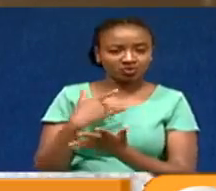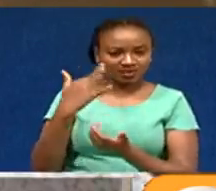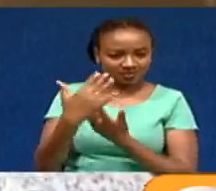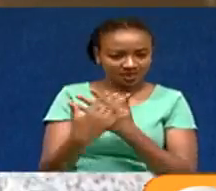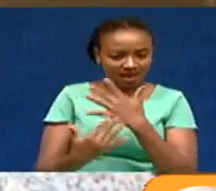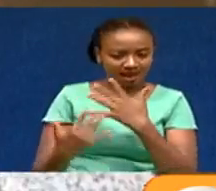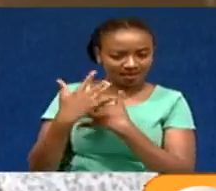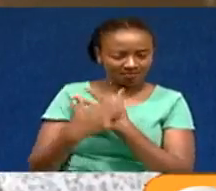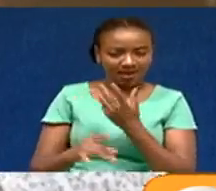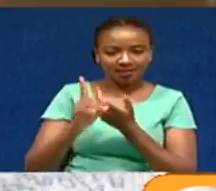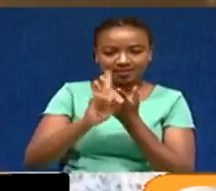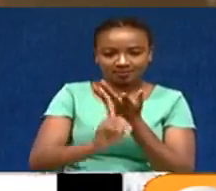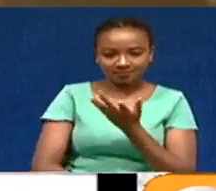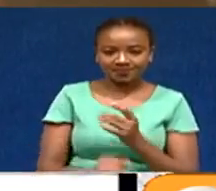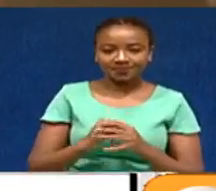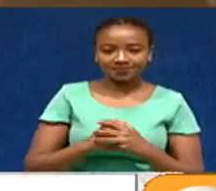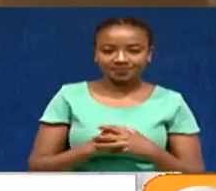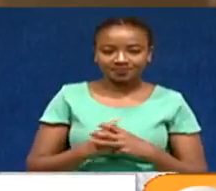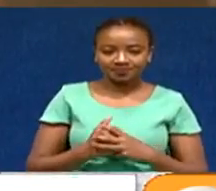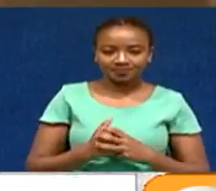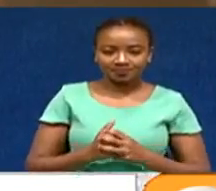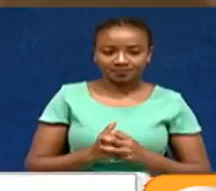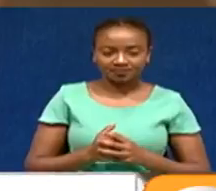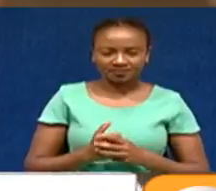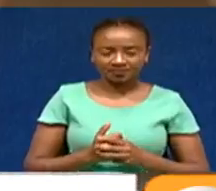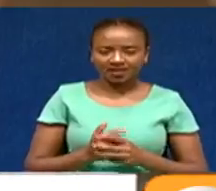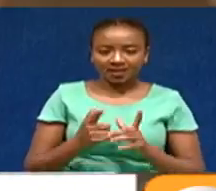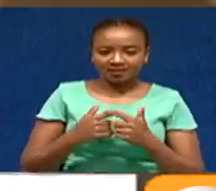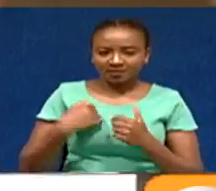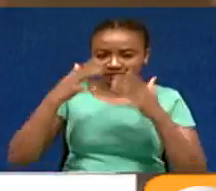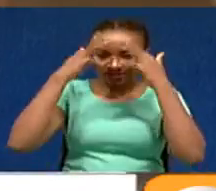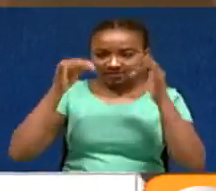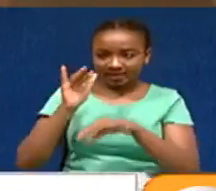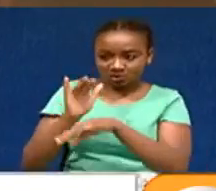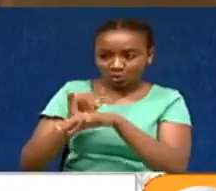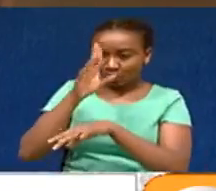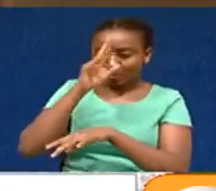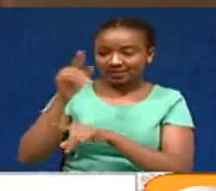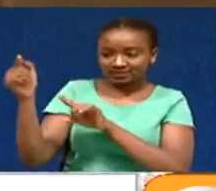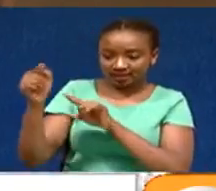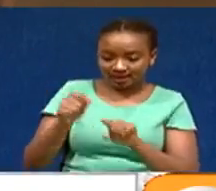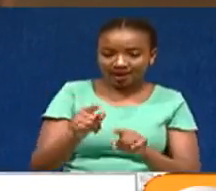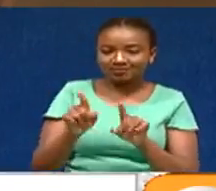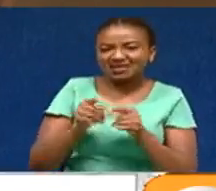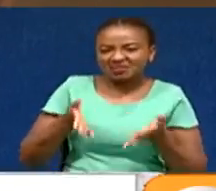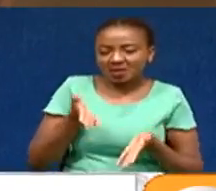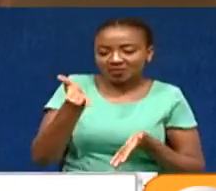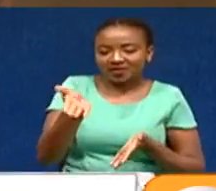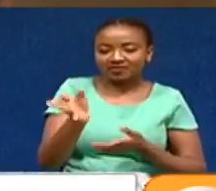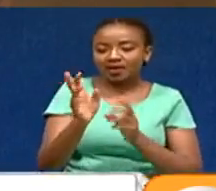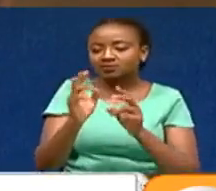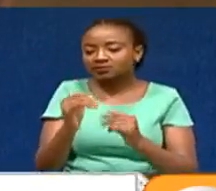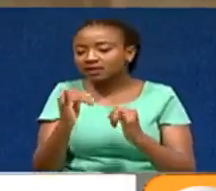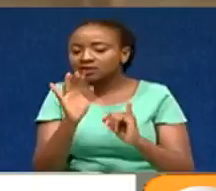alibleed. That's why tulikuwa suspicious, tumeita police, hata paka sahi bado wako hapa wanajaribu